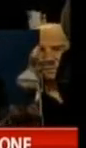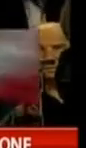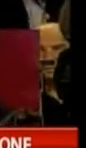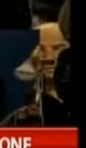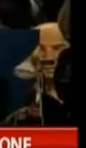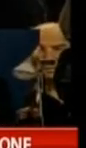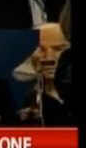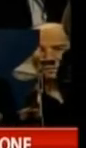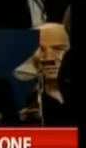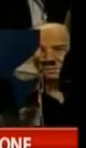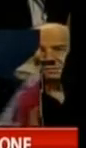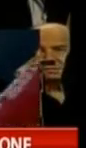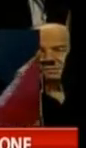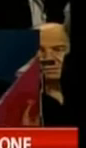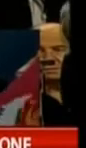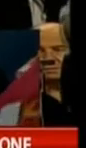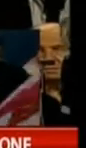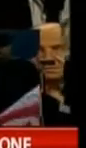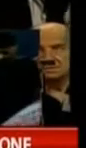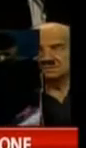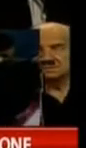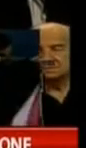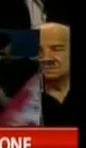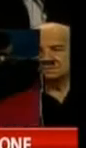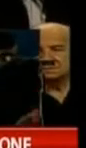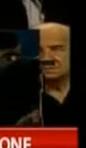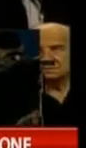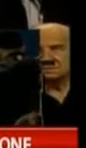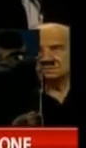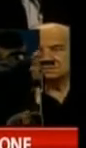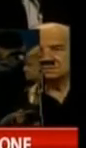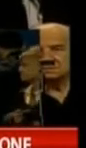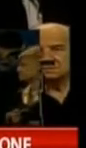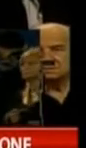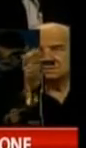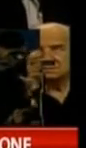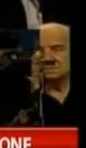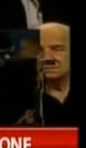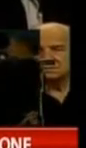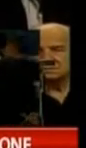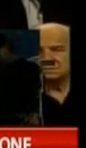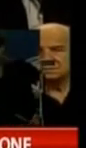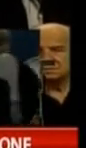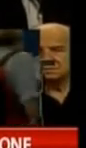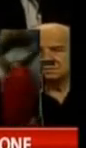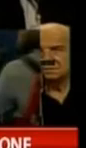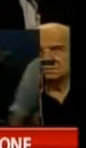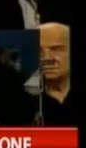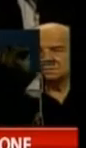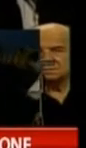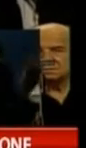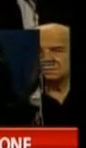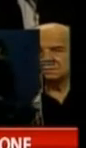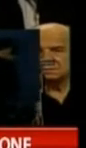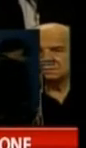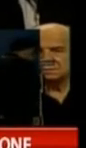a rischio la stabilità, il futuro del Paese. La mancanza di discussione sta distruggendo la